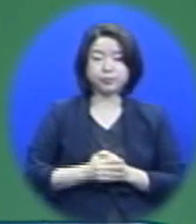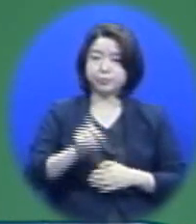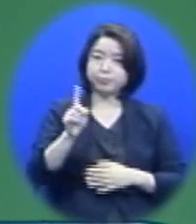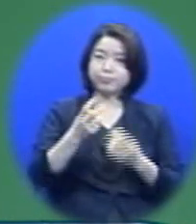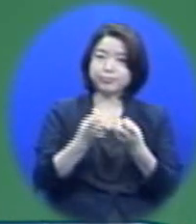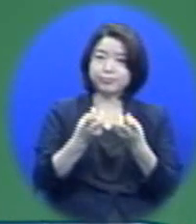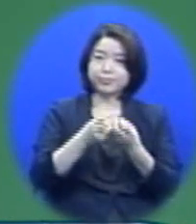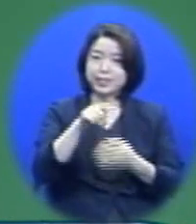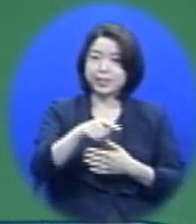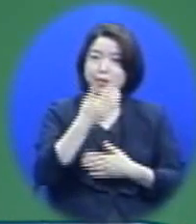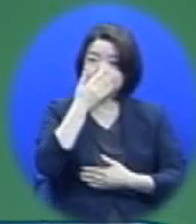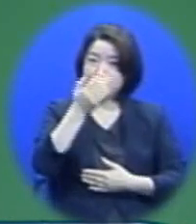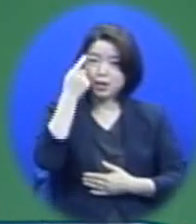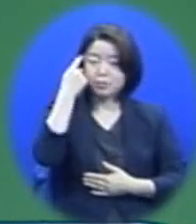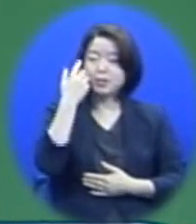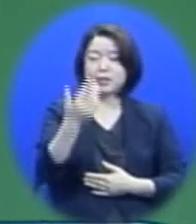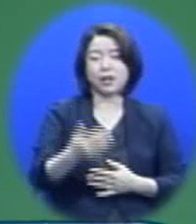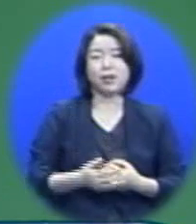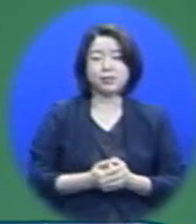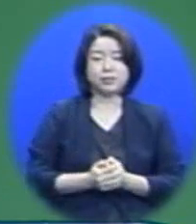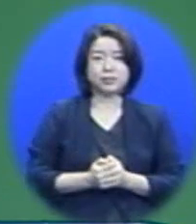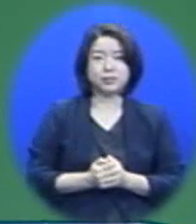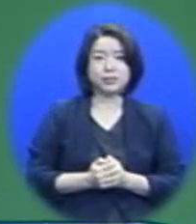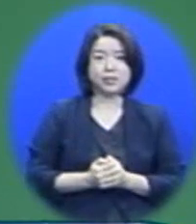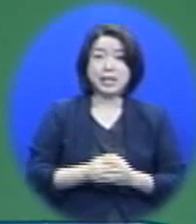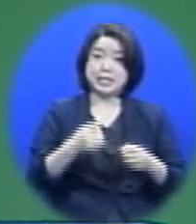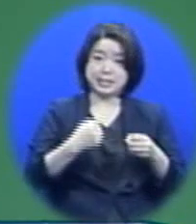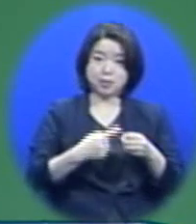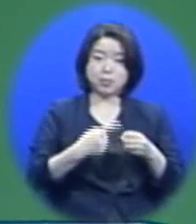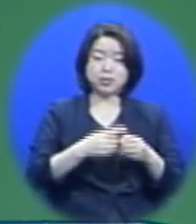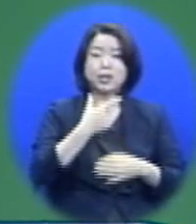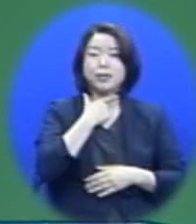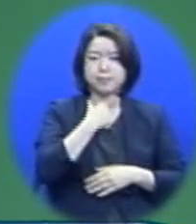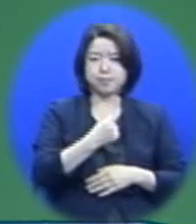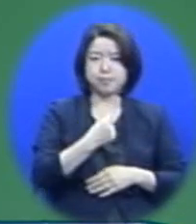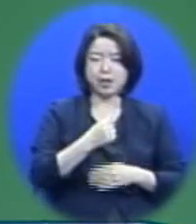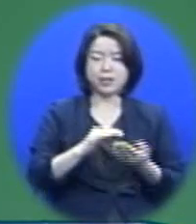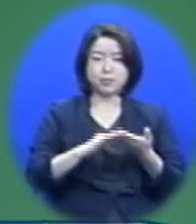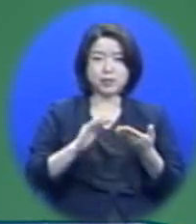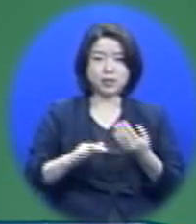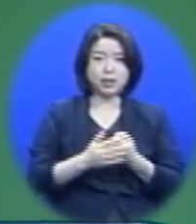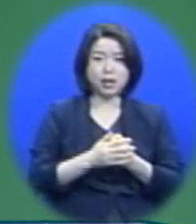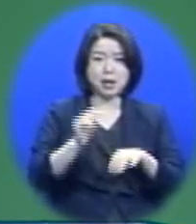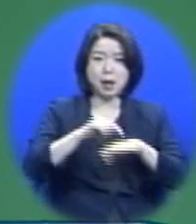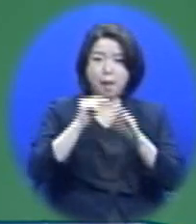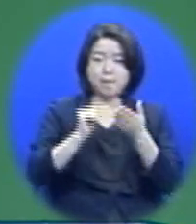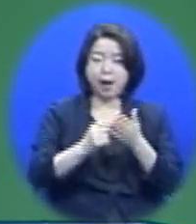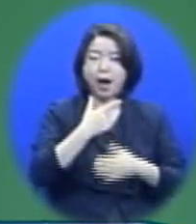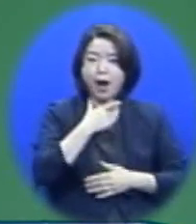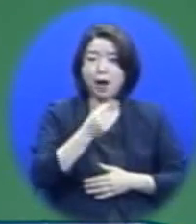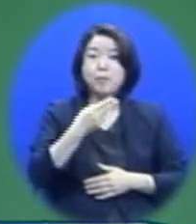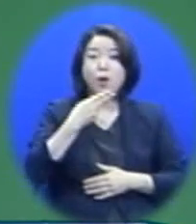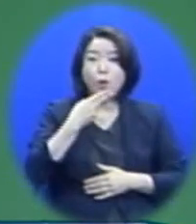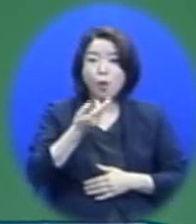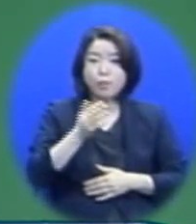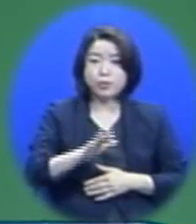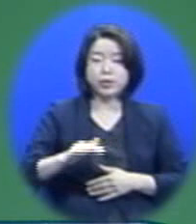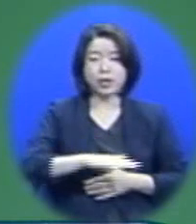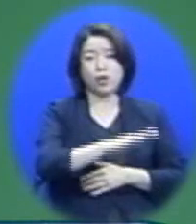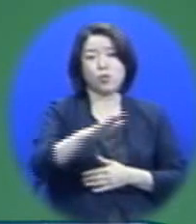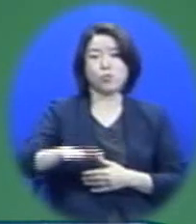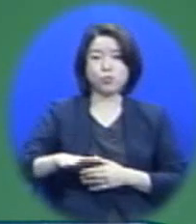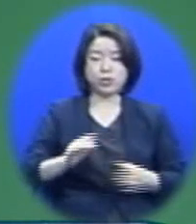어떻게 그럴 수 있었을까? 첫 번째는 갈망입니다. 마음에 갈망이 없는데 하나님이 우리